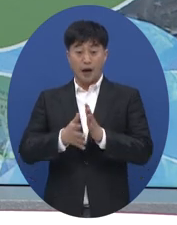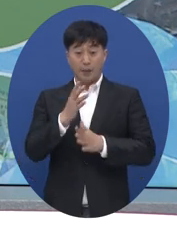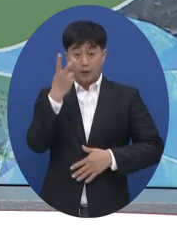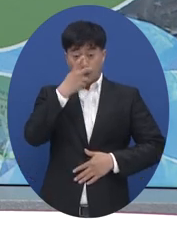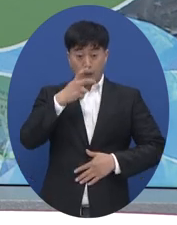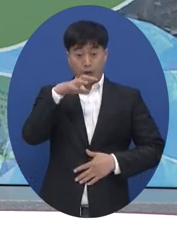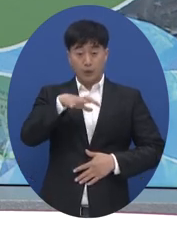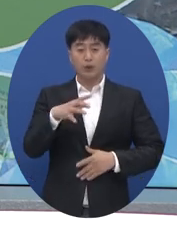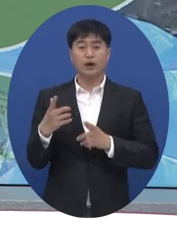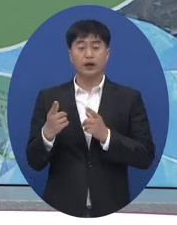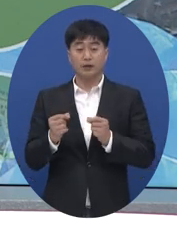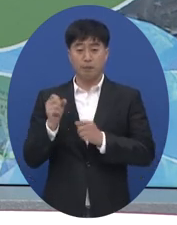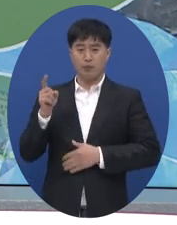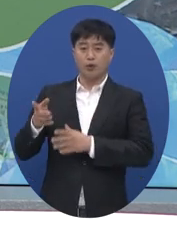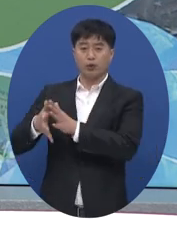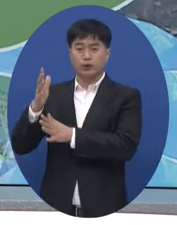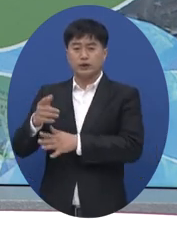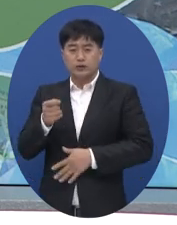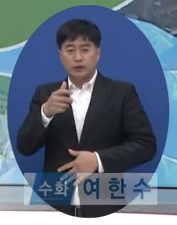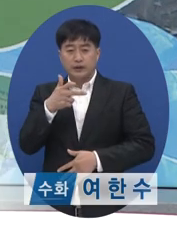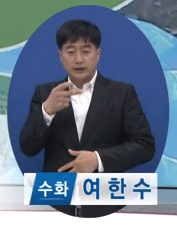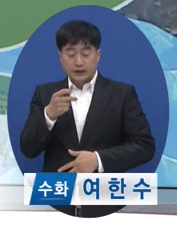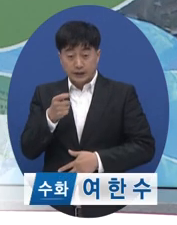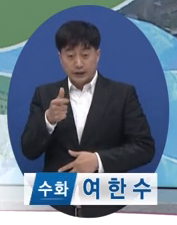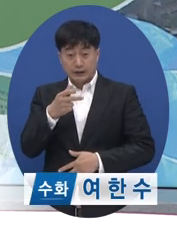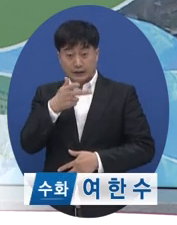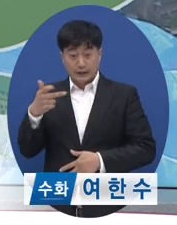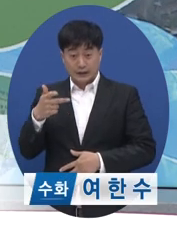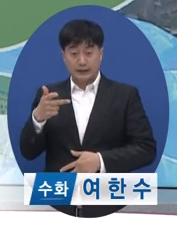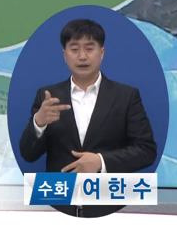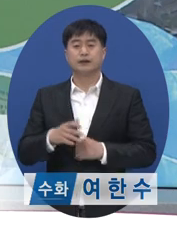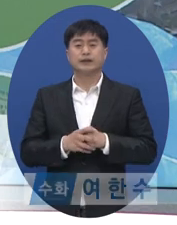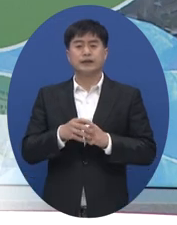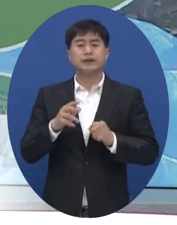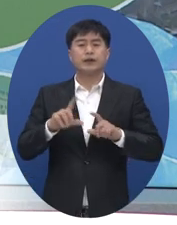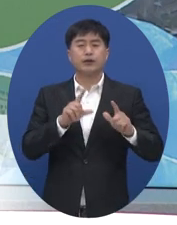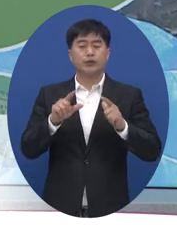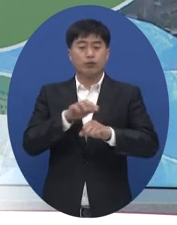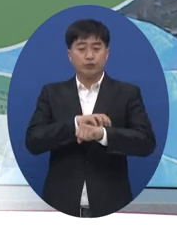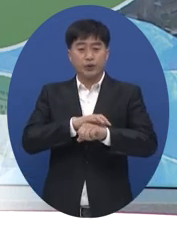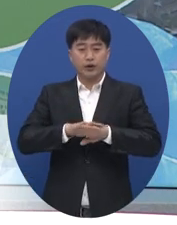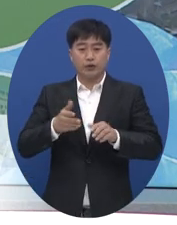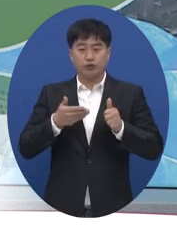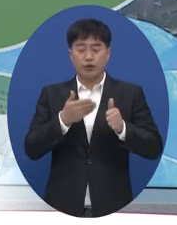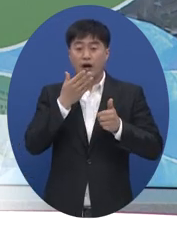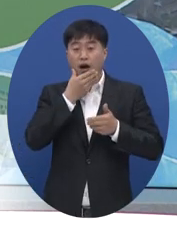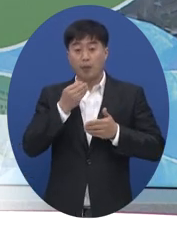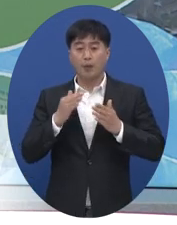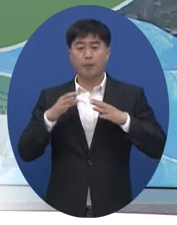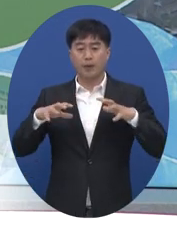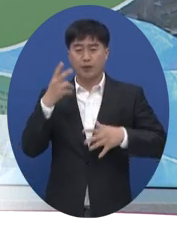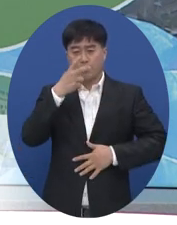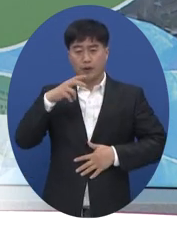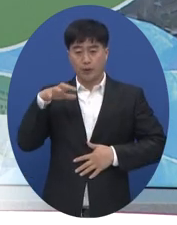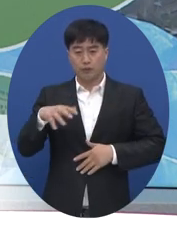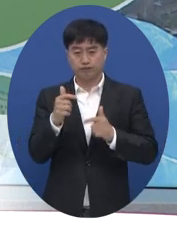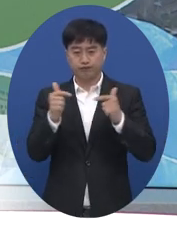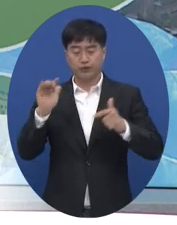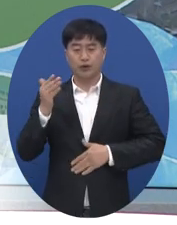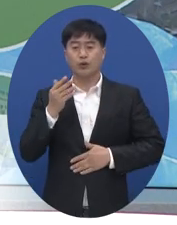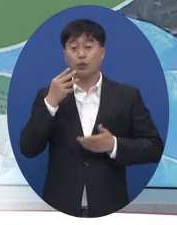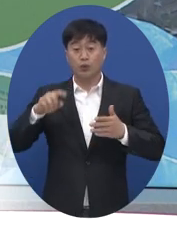아파트 관리사무소 처럼 원도심의 크고 작은 생활 속 불편사항을 해결해 주는 경기 행복마을 관리소 가 대폭 확대됩니다